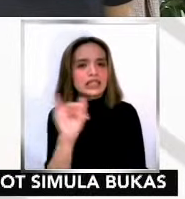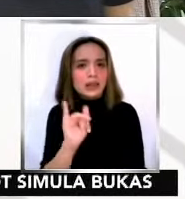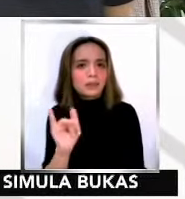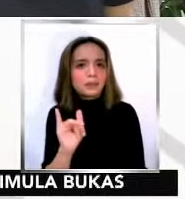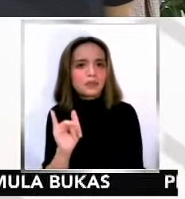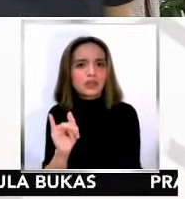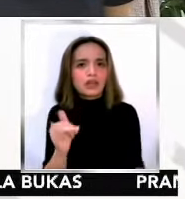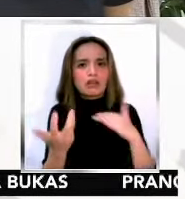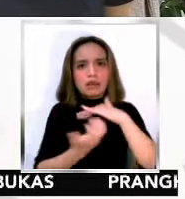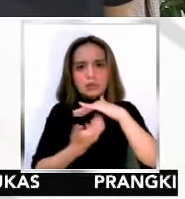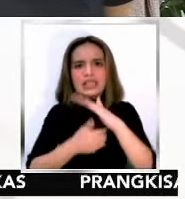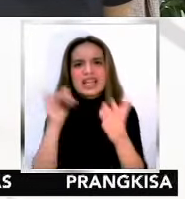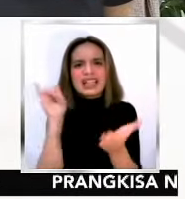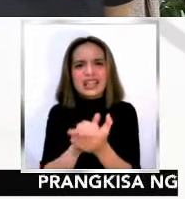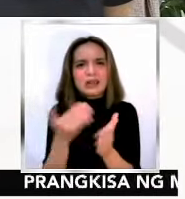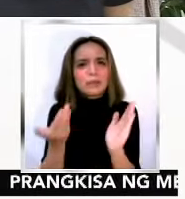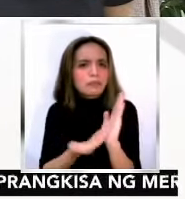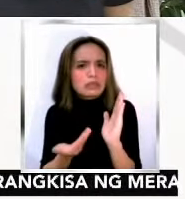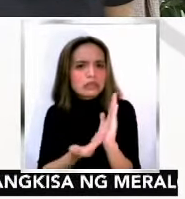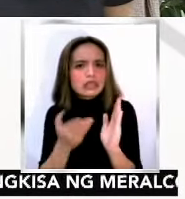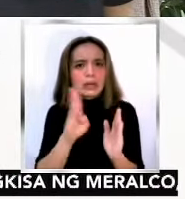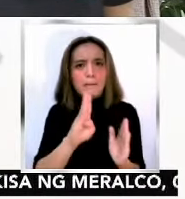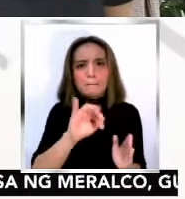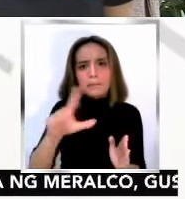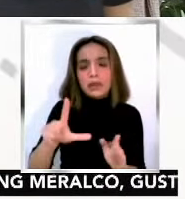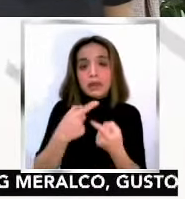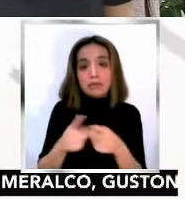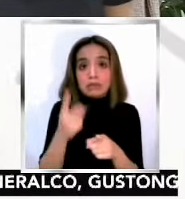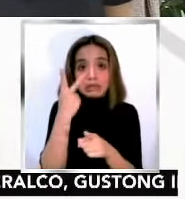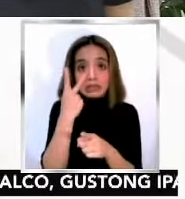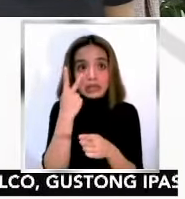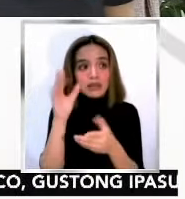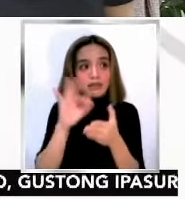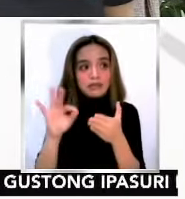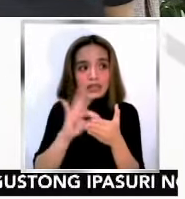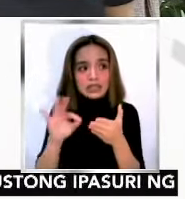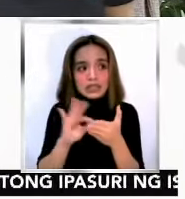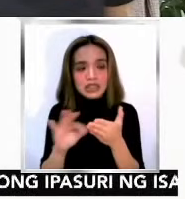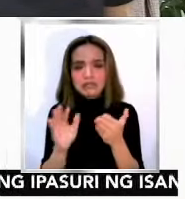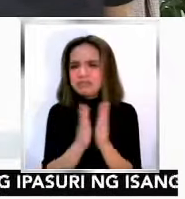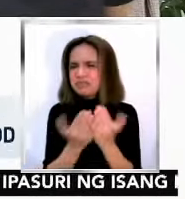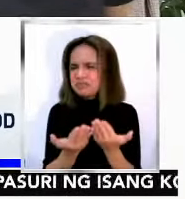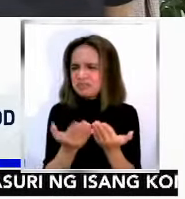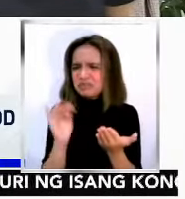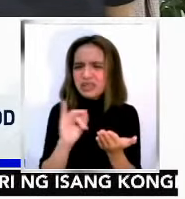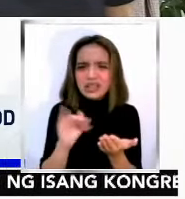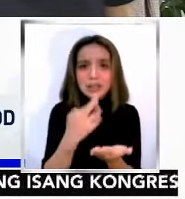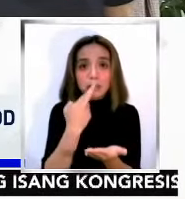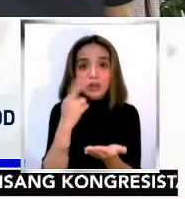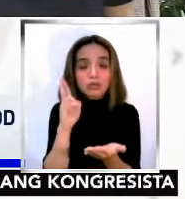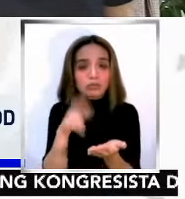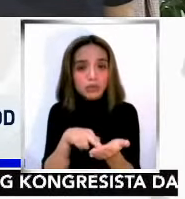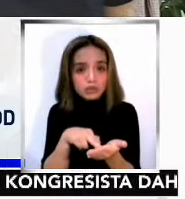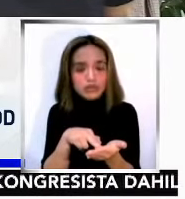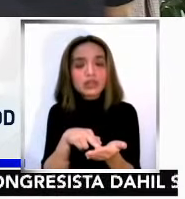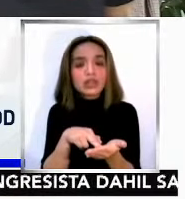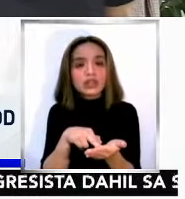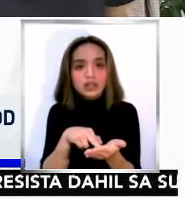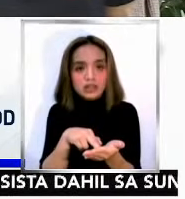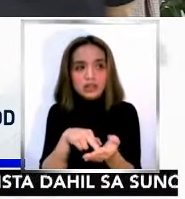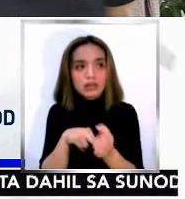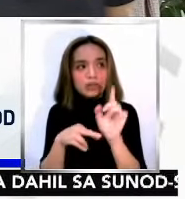basis ng billing nila. Pero pag tinan mo yung financials nila, yung reported sales naman, yung declared sales naman nila,